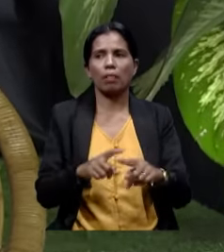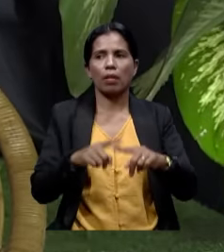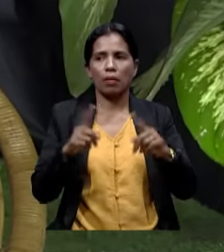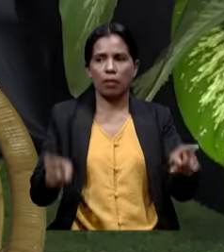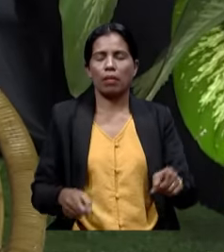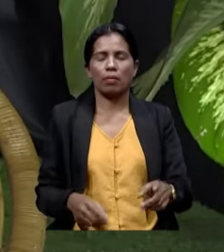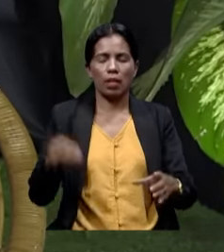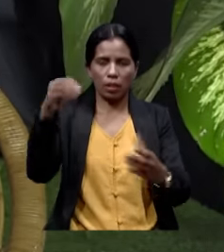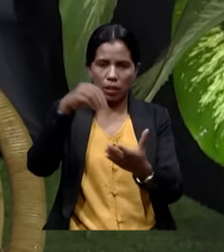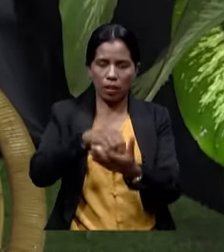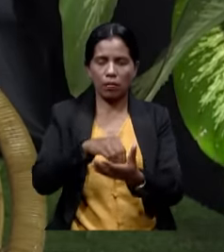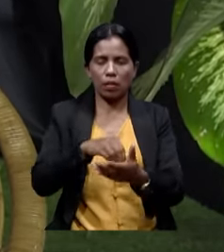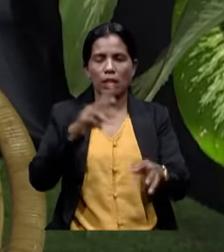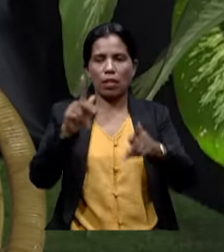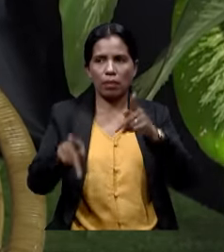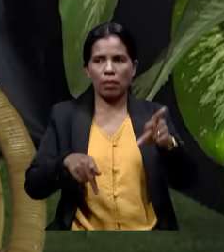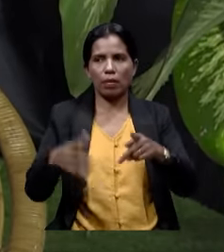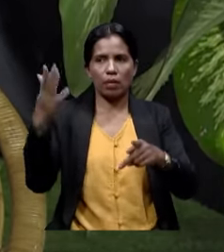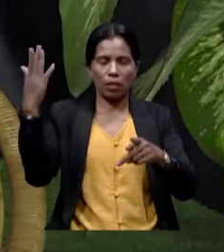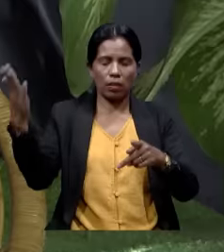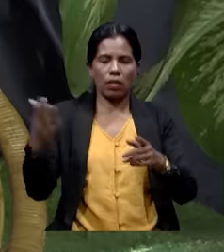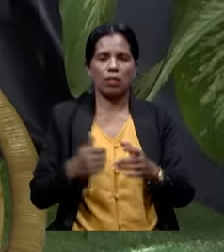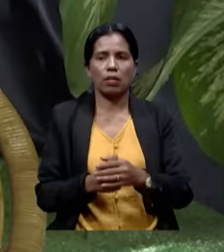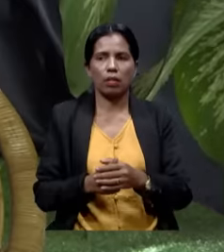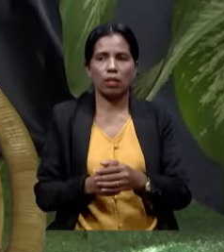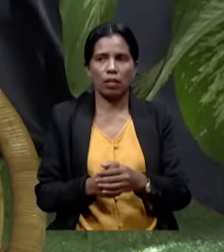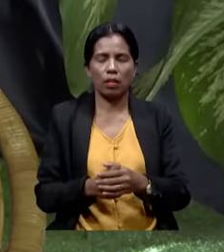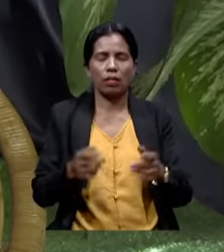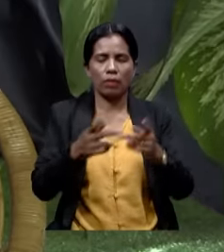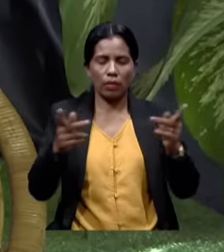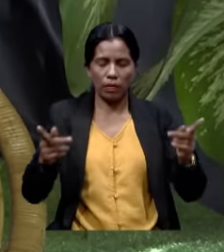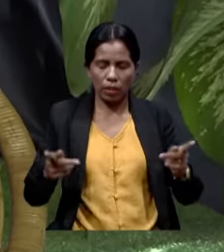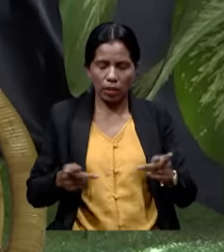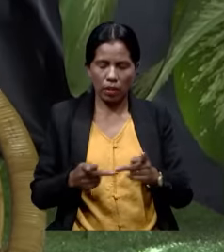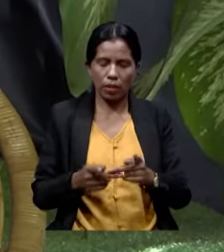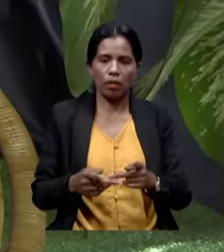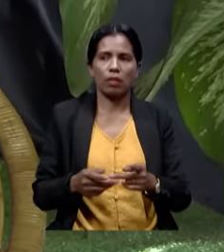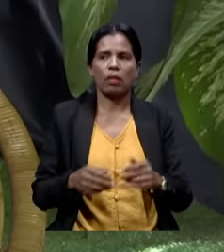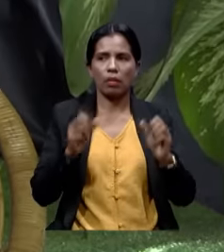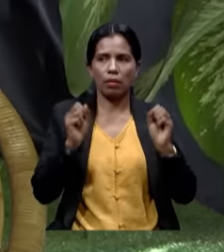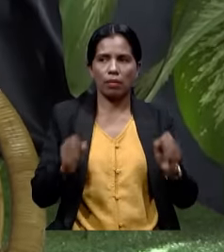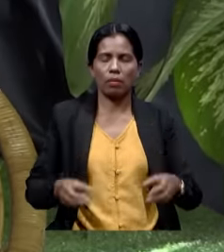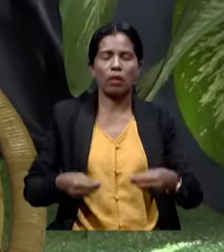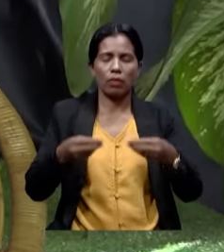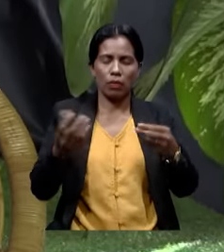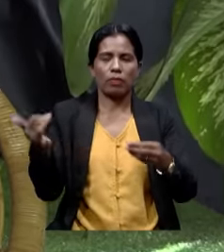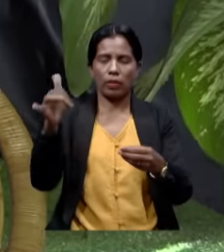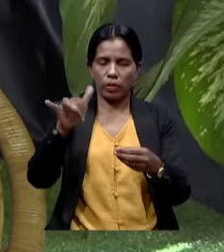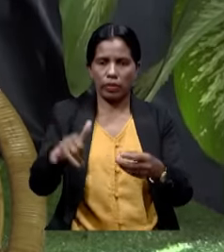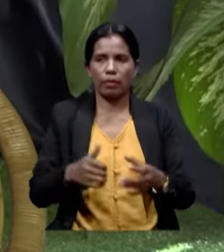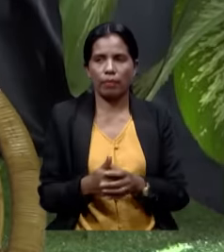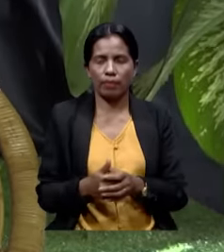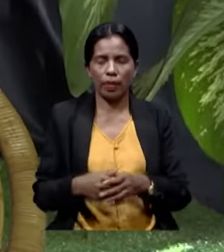bele akomoda povo sira ia orana fatu bur liu nian fati sira ne be makizoladu fati ne merese basira. I